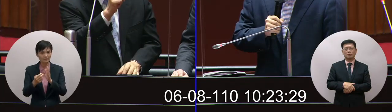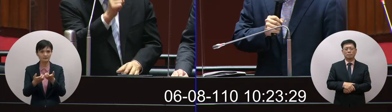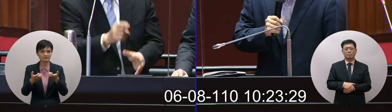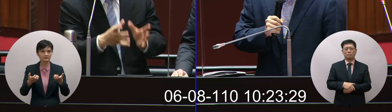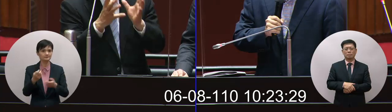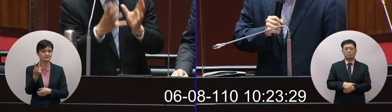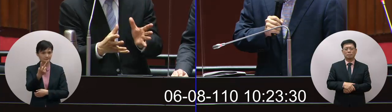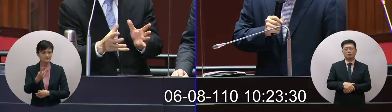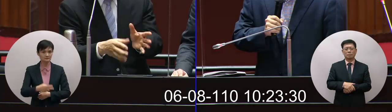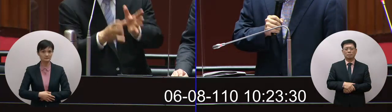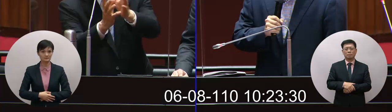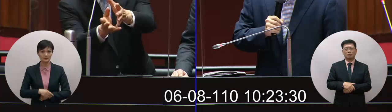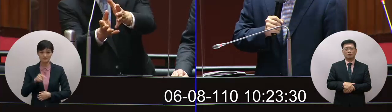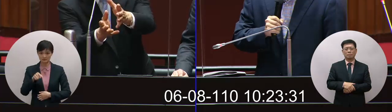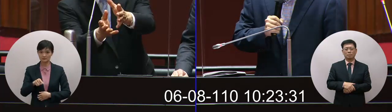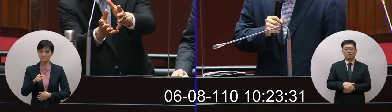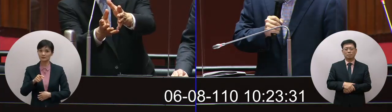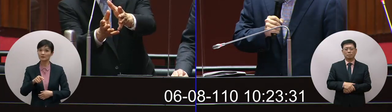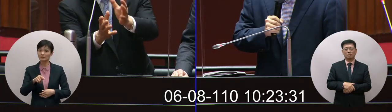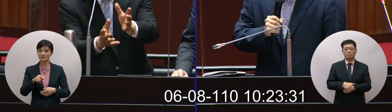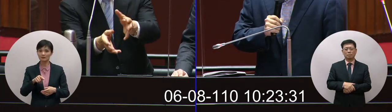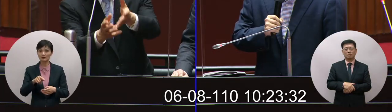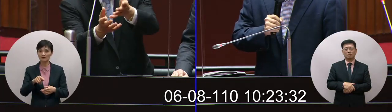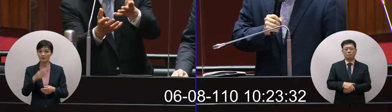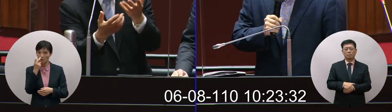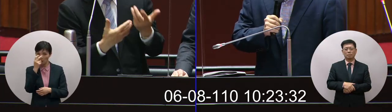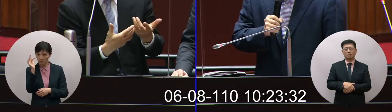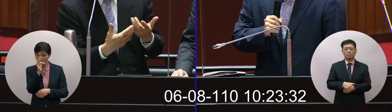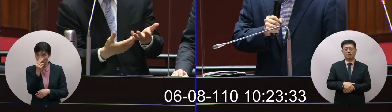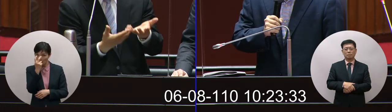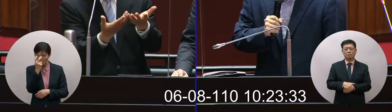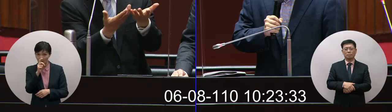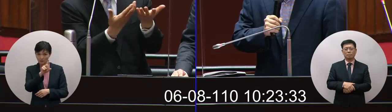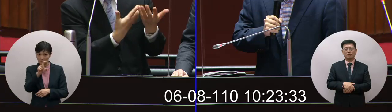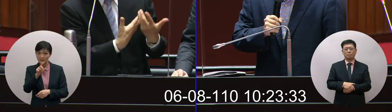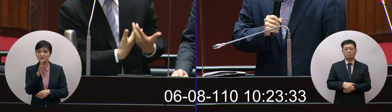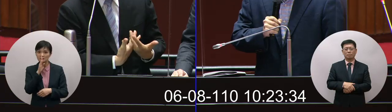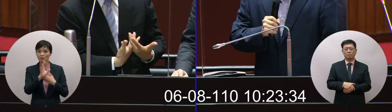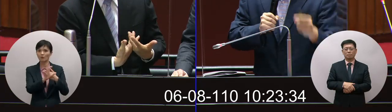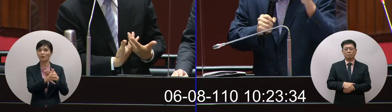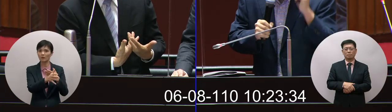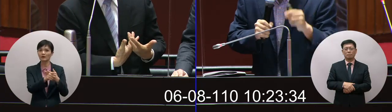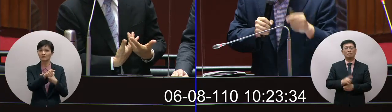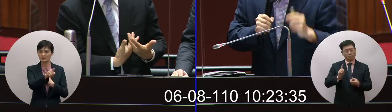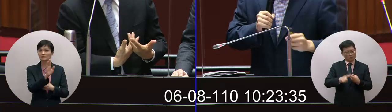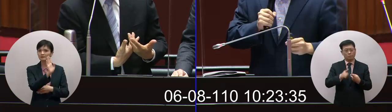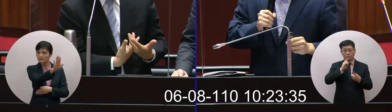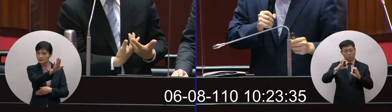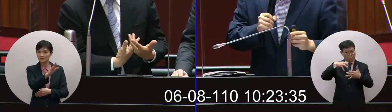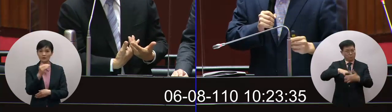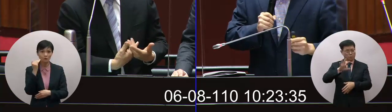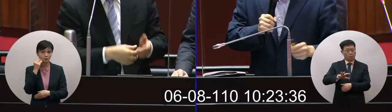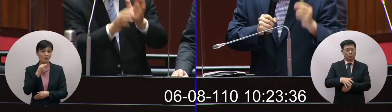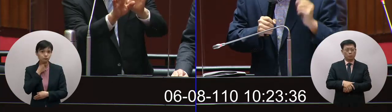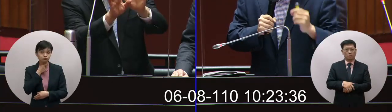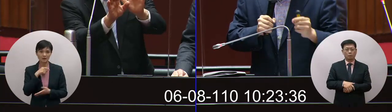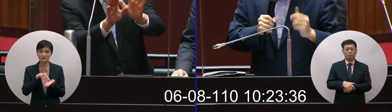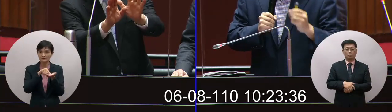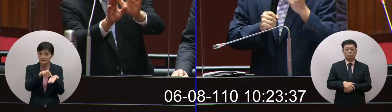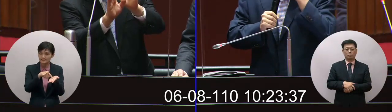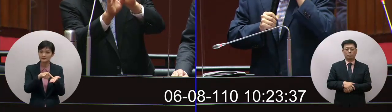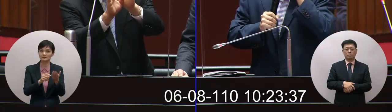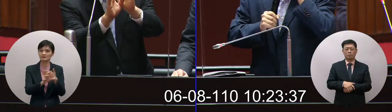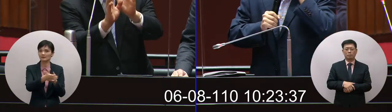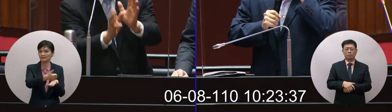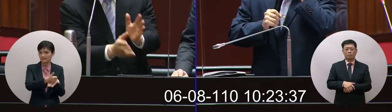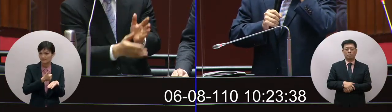对啊。 这个物件是伫国外，吼，哎，若要入来，当然爱申请进口。 这有国产的啦，一定，这真正有